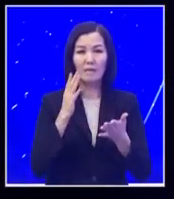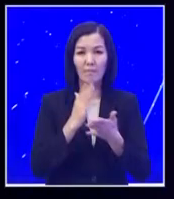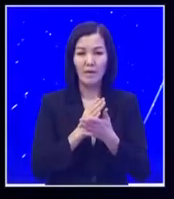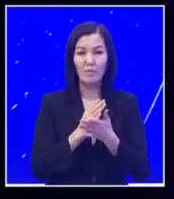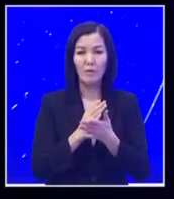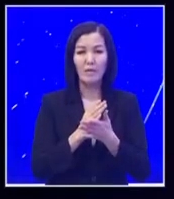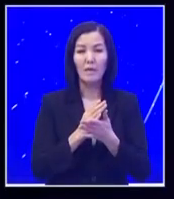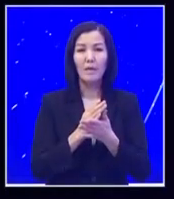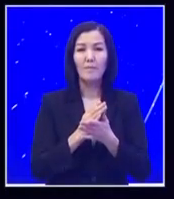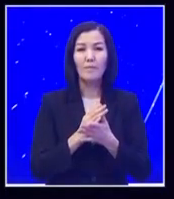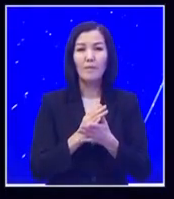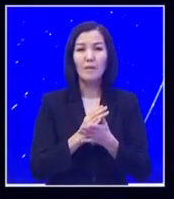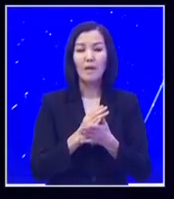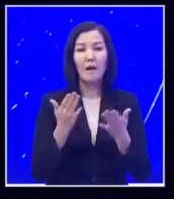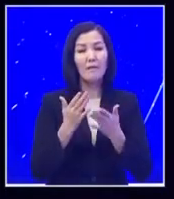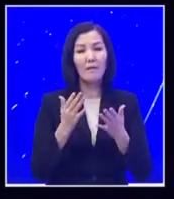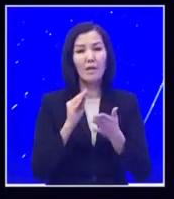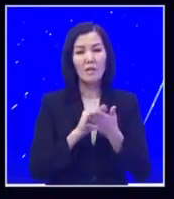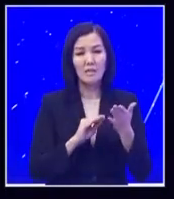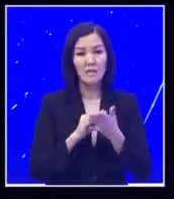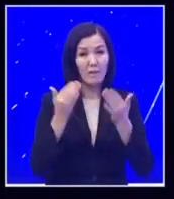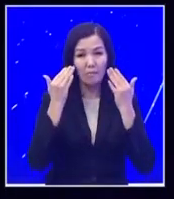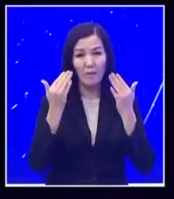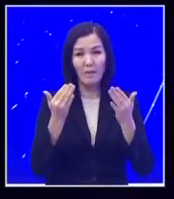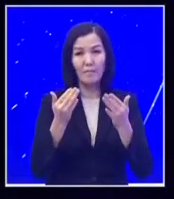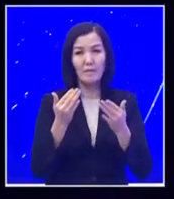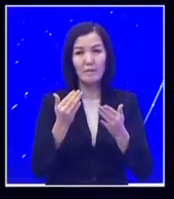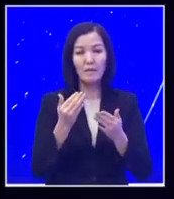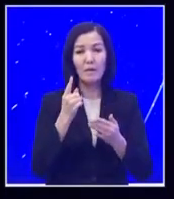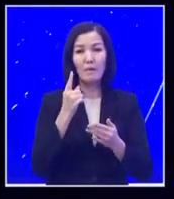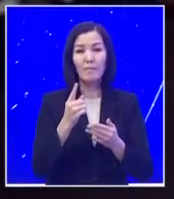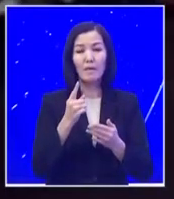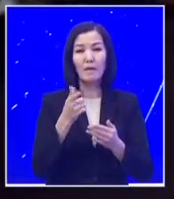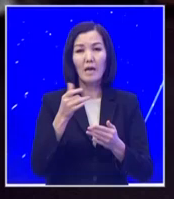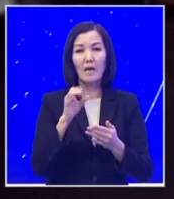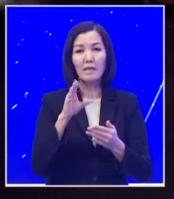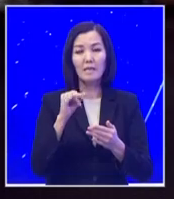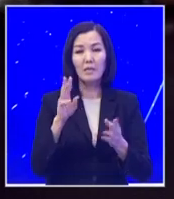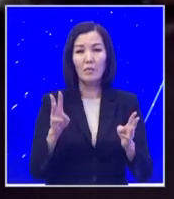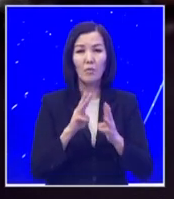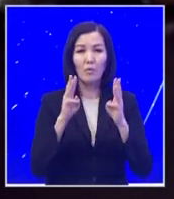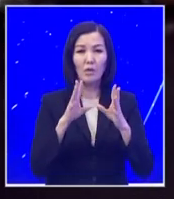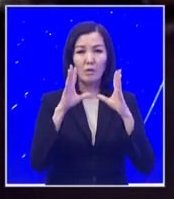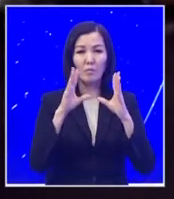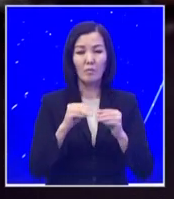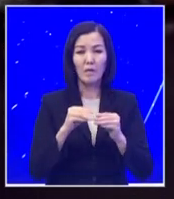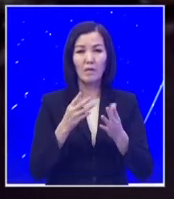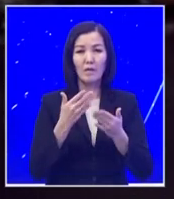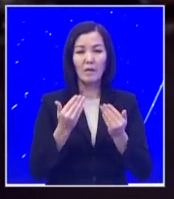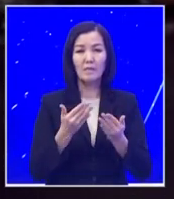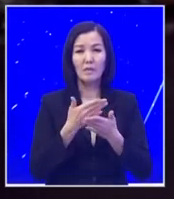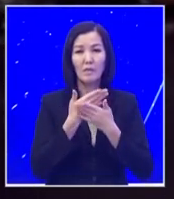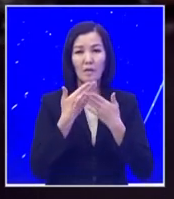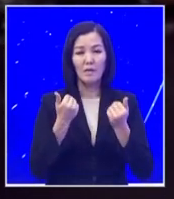Тек онда не айтылғанын біле алмаспыз. Бір дәуірдің құпиясы отқоранып, күл болып көкке ұшты. Айзада